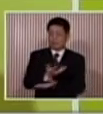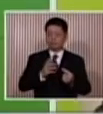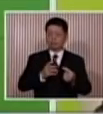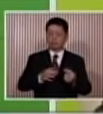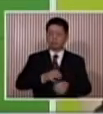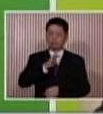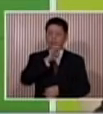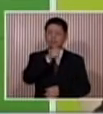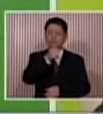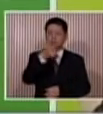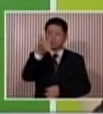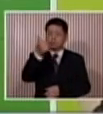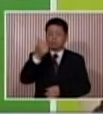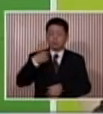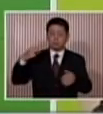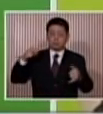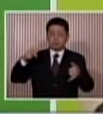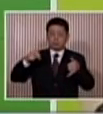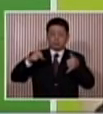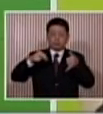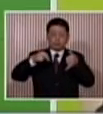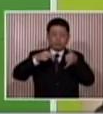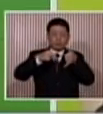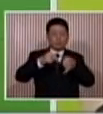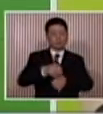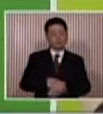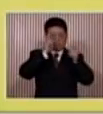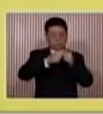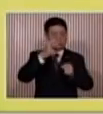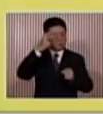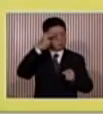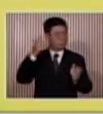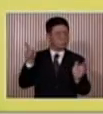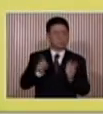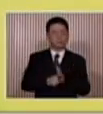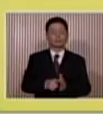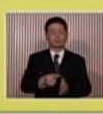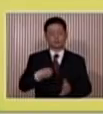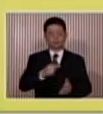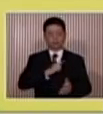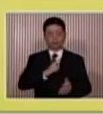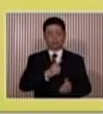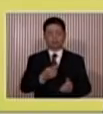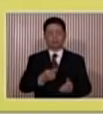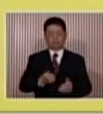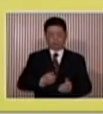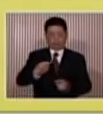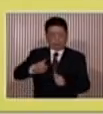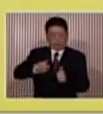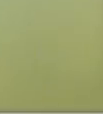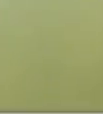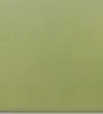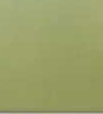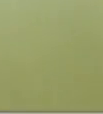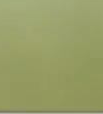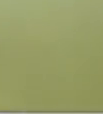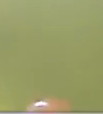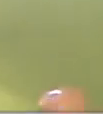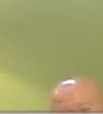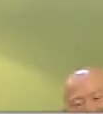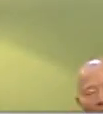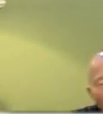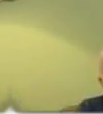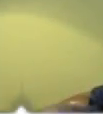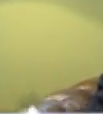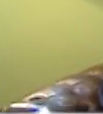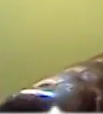来愈白热化，参选人的性倾向也成为话题。前民进党主席施明德在4号加民进党总统初选参选人柯信洋会面